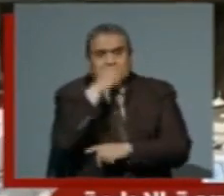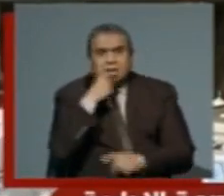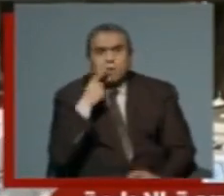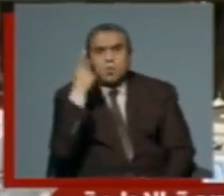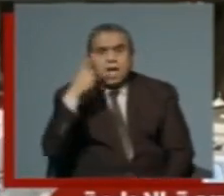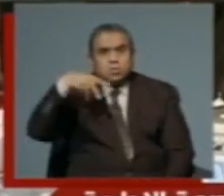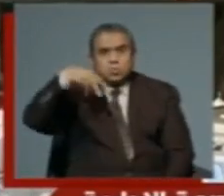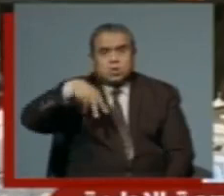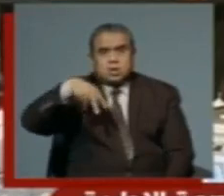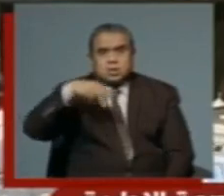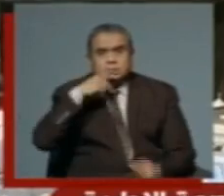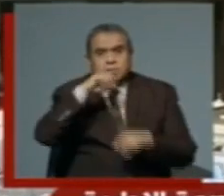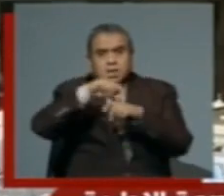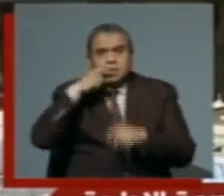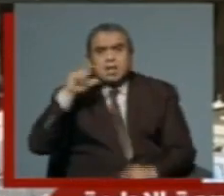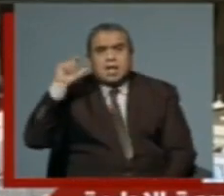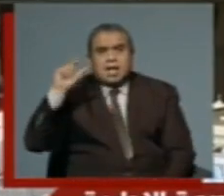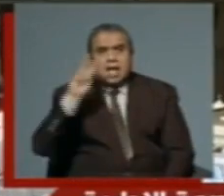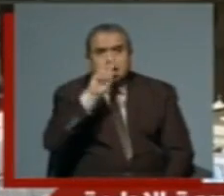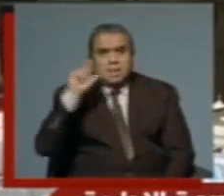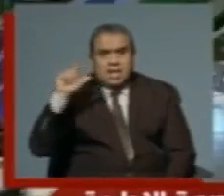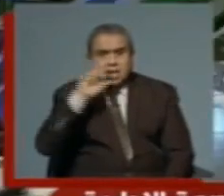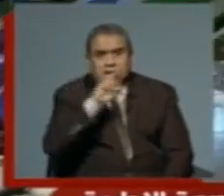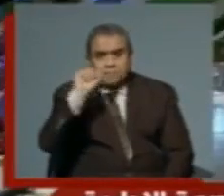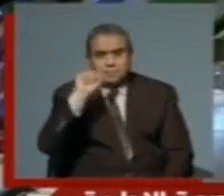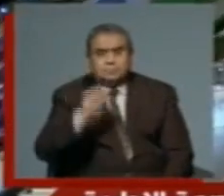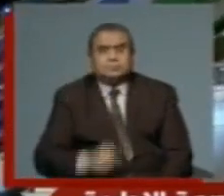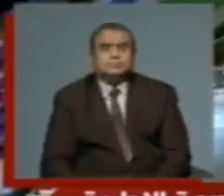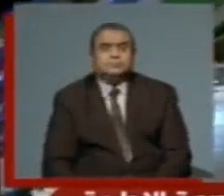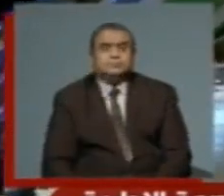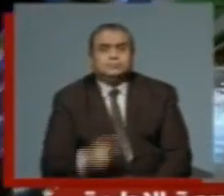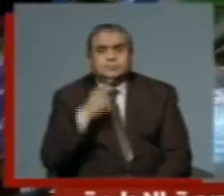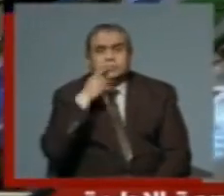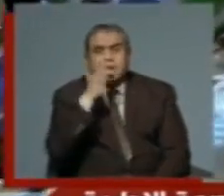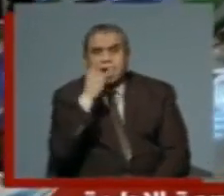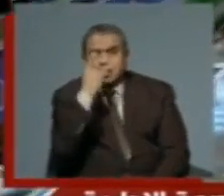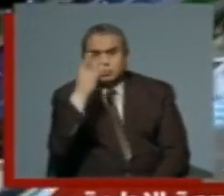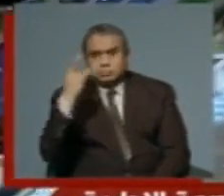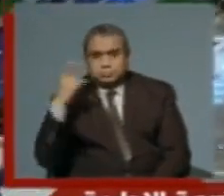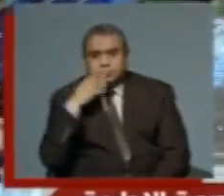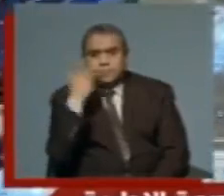دوره مياه النهضه 10 ابواب 10